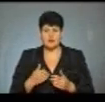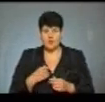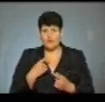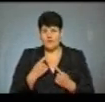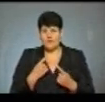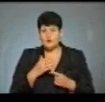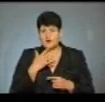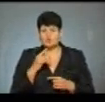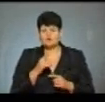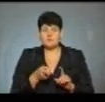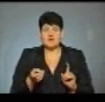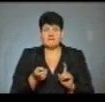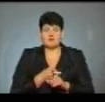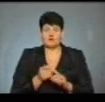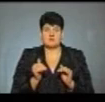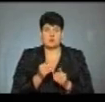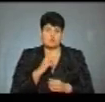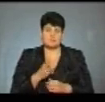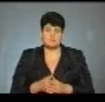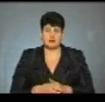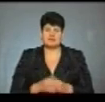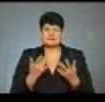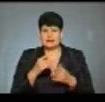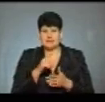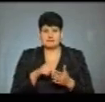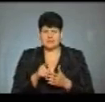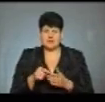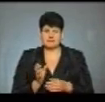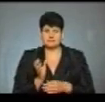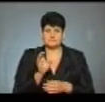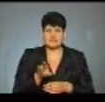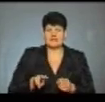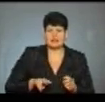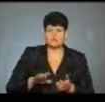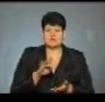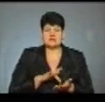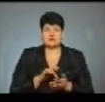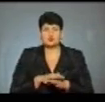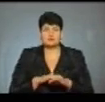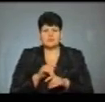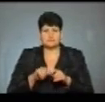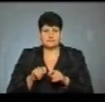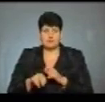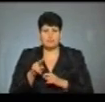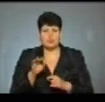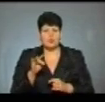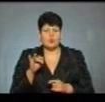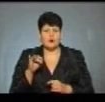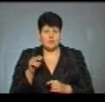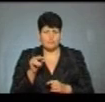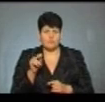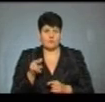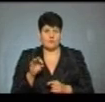кажу, багато чого прив'язано до мінімальної зарплати. Кілька запитань вам поставив директор Центру суспільних досліджень «Поліс» Ігор Просик.